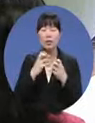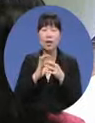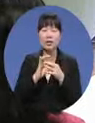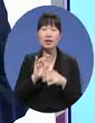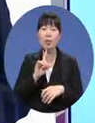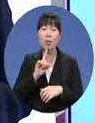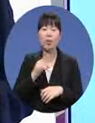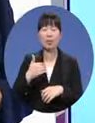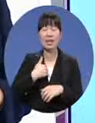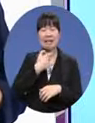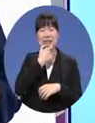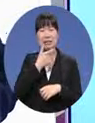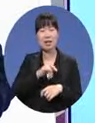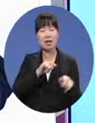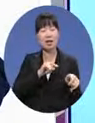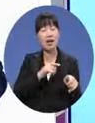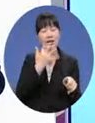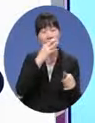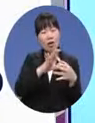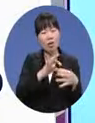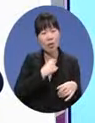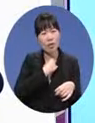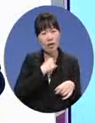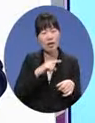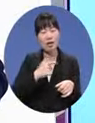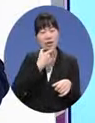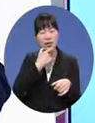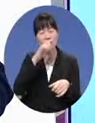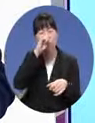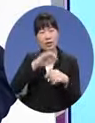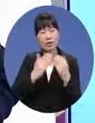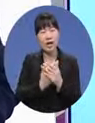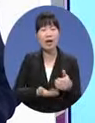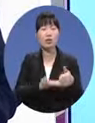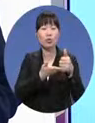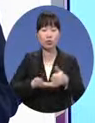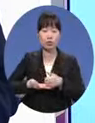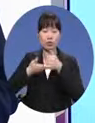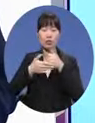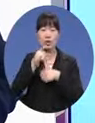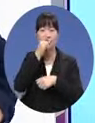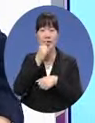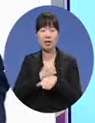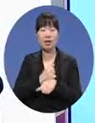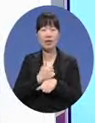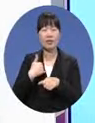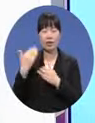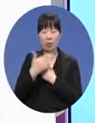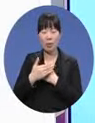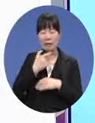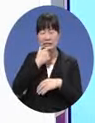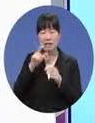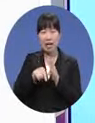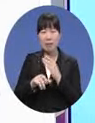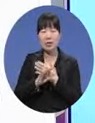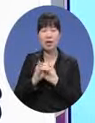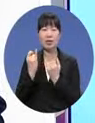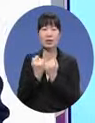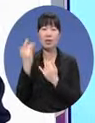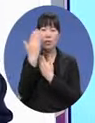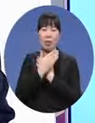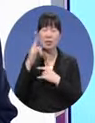그렇죠. 나는 싫은데 여기는 하고 싶다. 그러면 싫은 거 좋은 걸 다 존중하는 거예요. 그럼 내 몸은 싫을 때 하면 여자 몸은